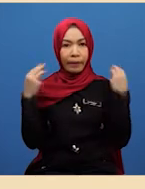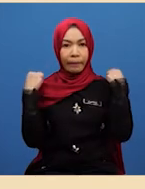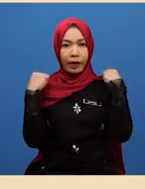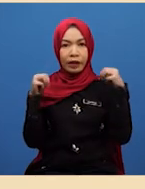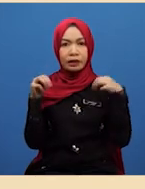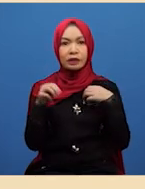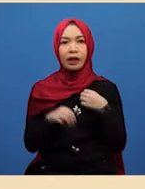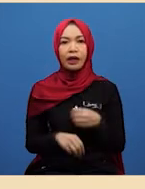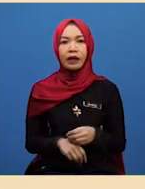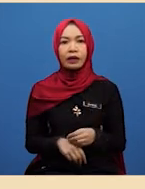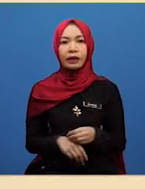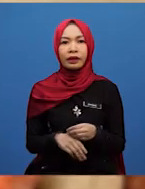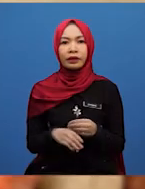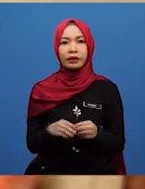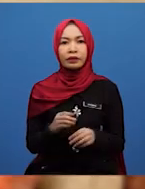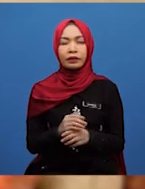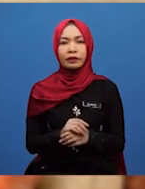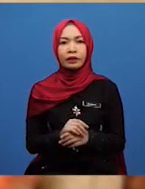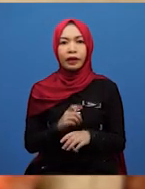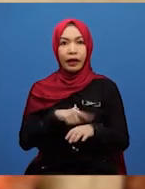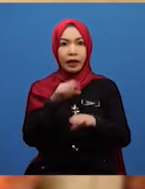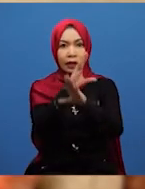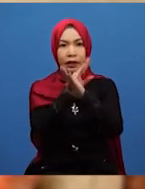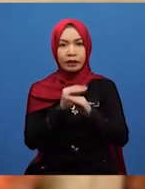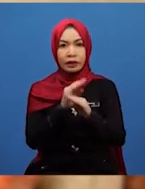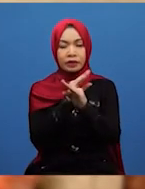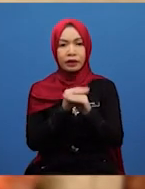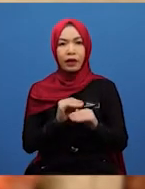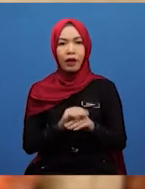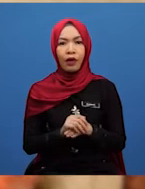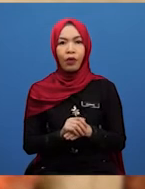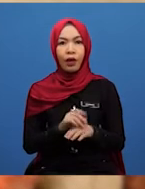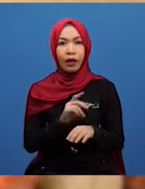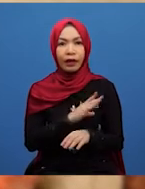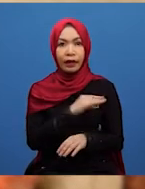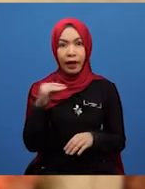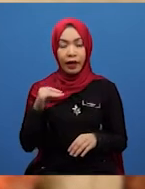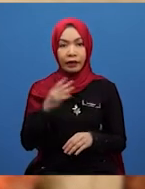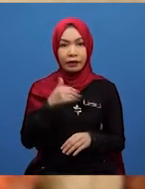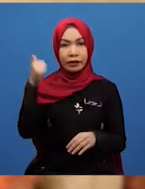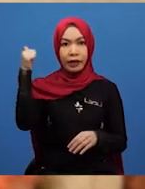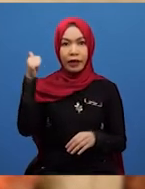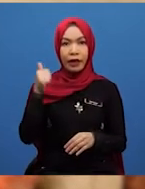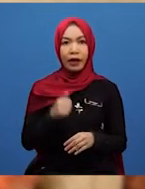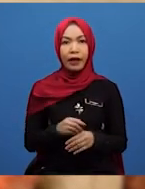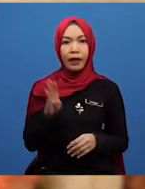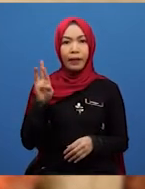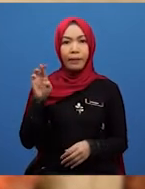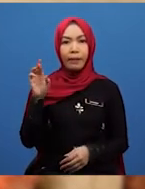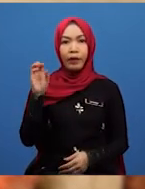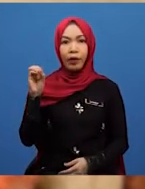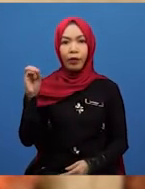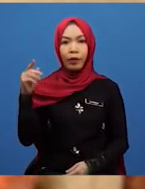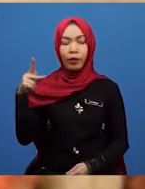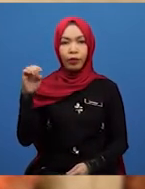di Sarawak. Walau bagaimanapun, kejayaan James Brooke ini hanyalah permulaan